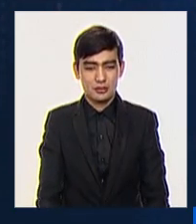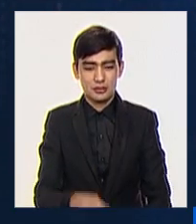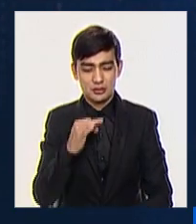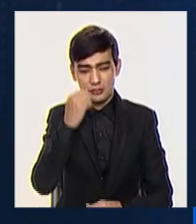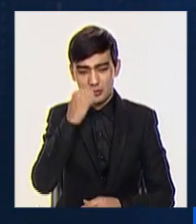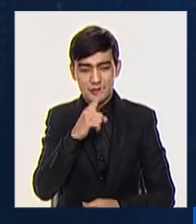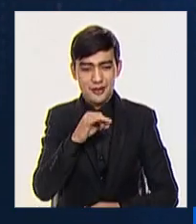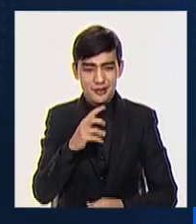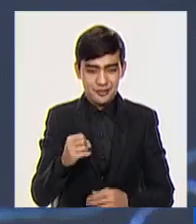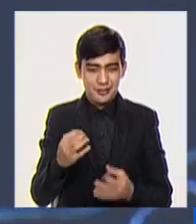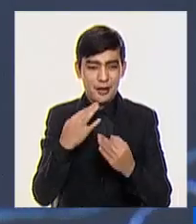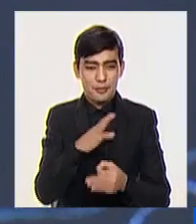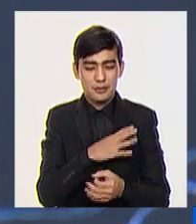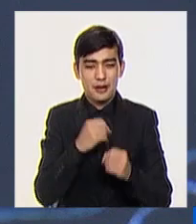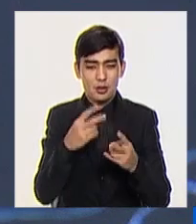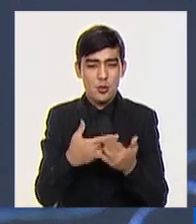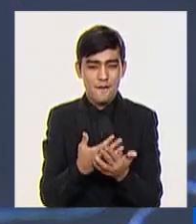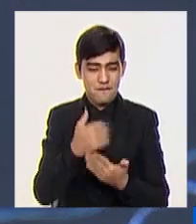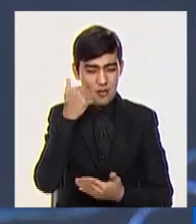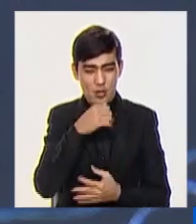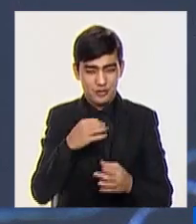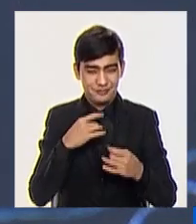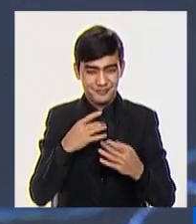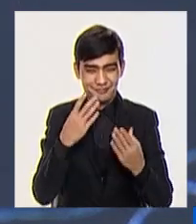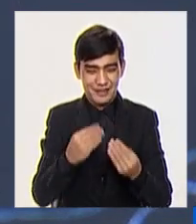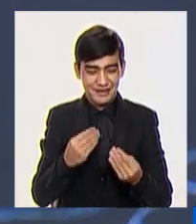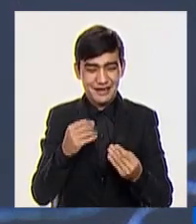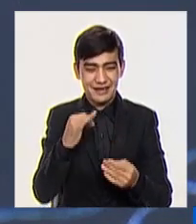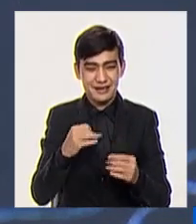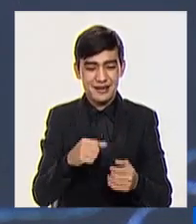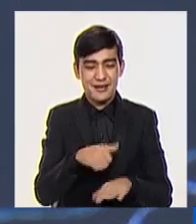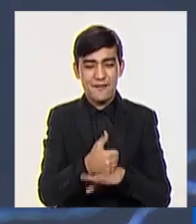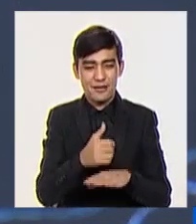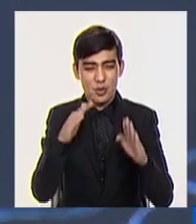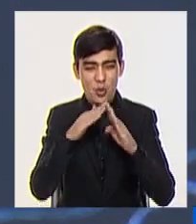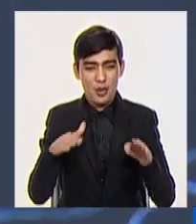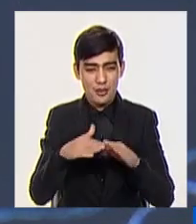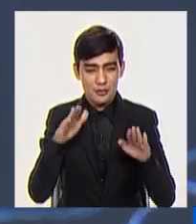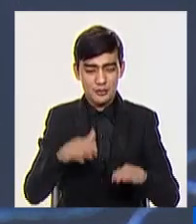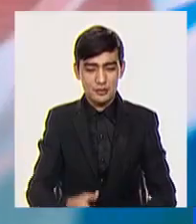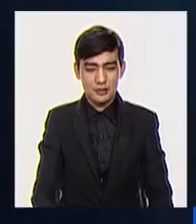Спасибо. Зарина Беремкул рассказала о новогодней церемонии зажжения огней на главной елке страны.